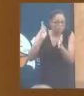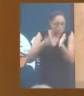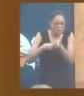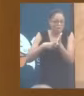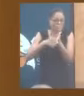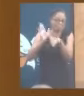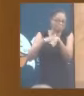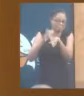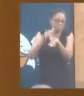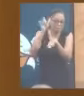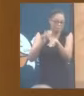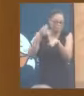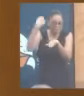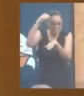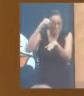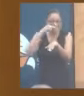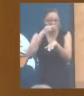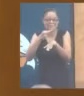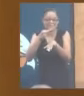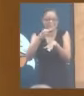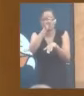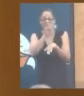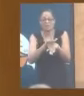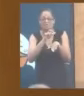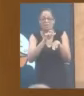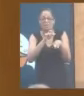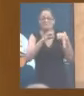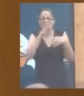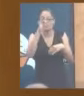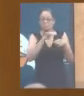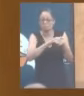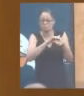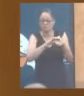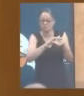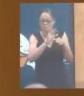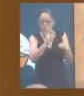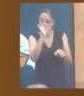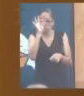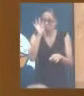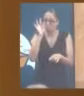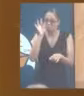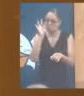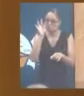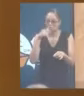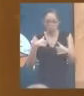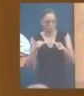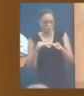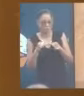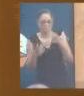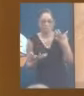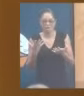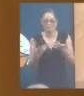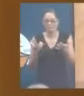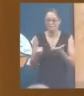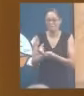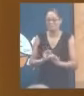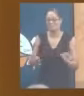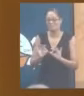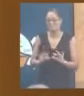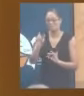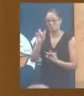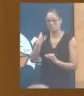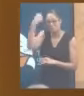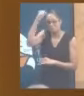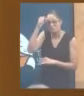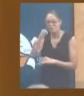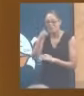son président pour dire il y a un élu qui est retenu après une consultation, et qu'est-ce que je fais? Il n'a pas informé le président